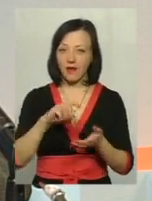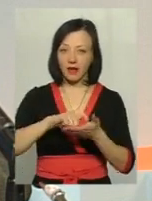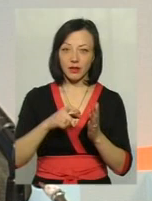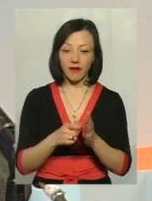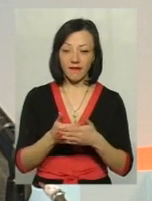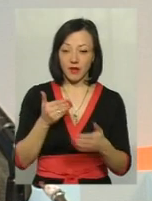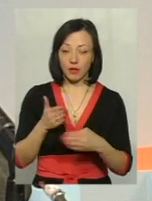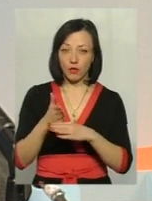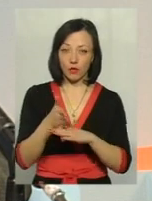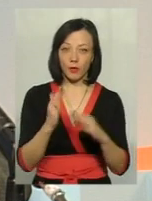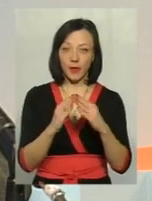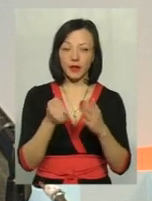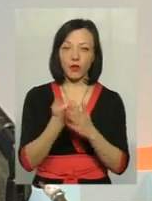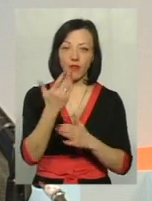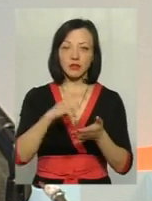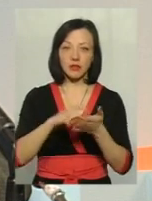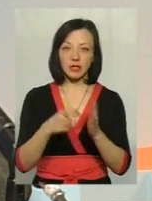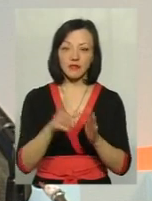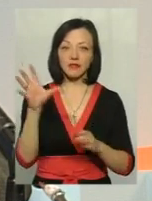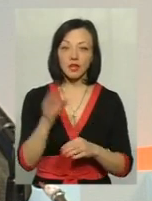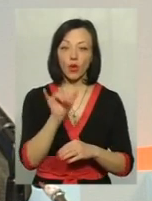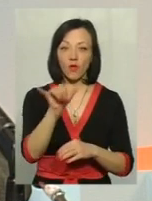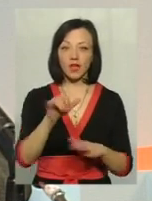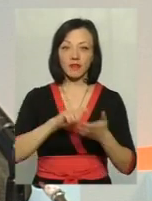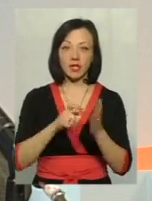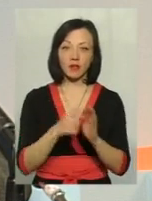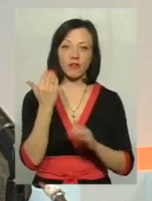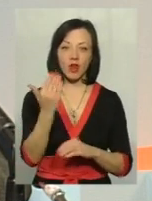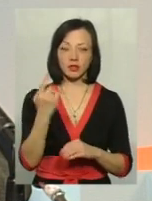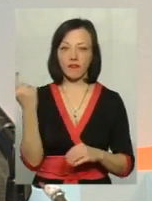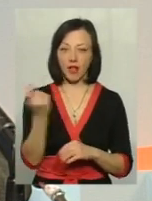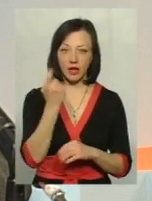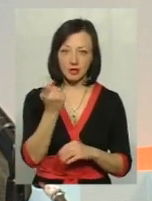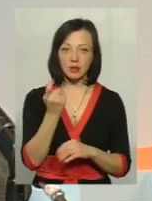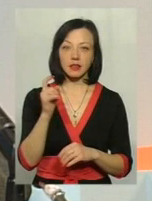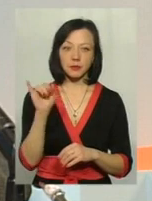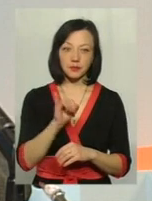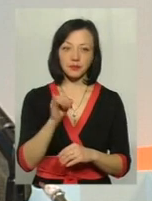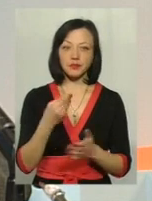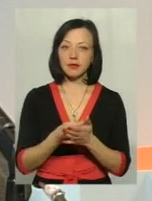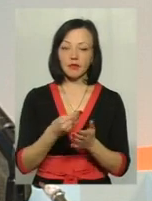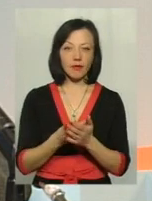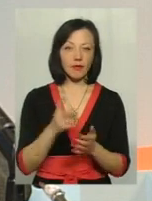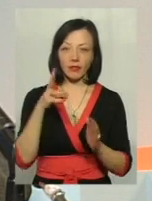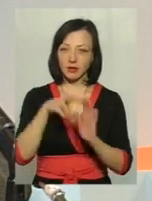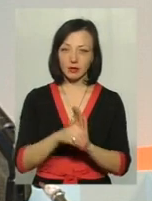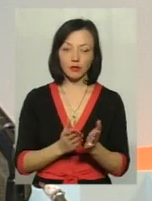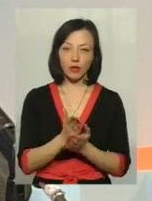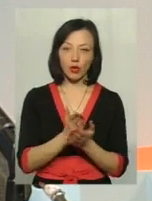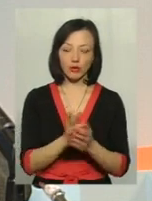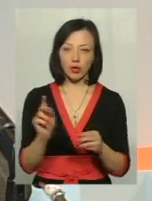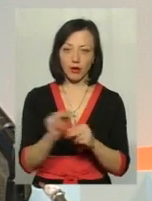в будинку до вашої квартири. Все, що є в вашій квартирі, то є ваша власність. І в тарифі не закладені послуги